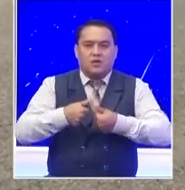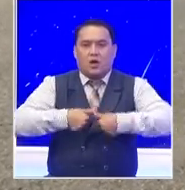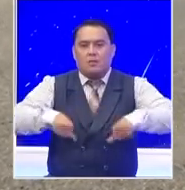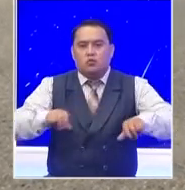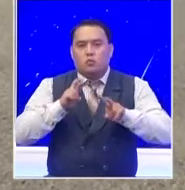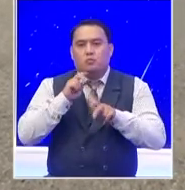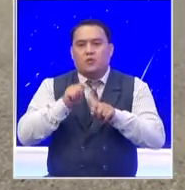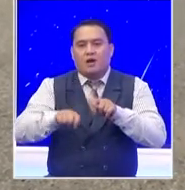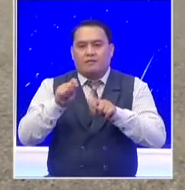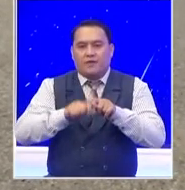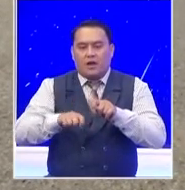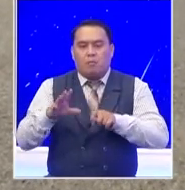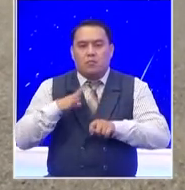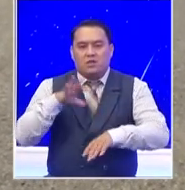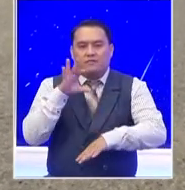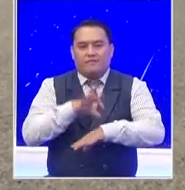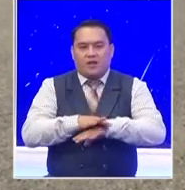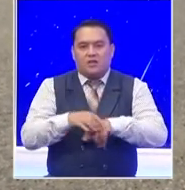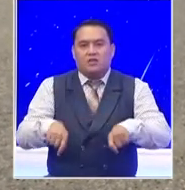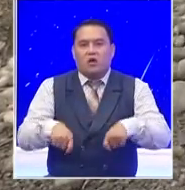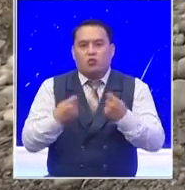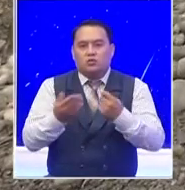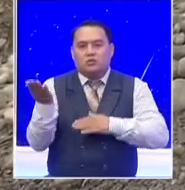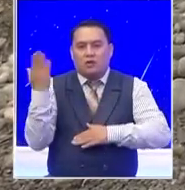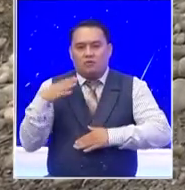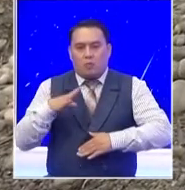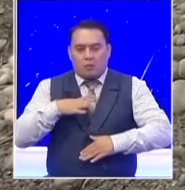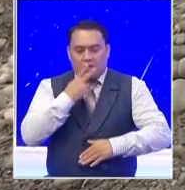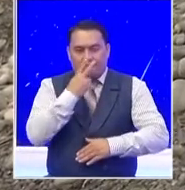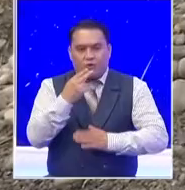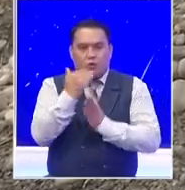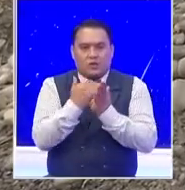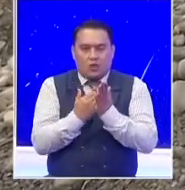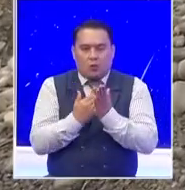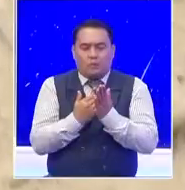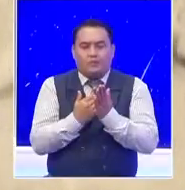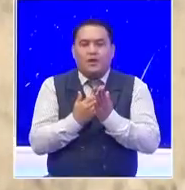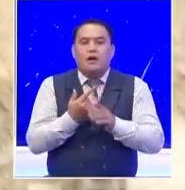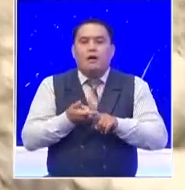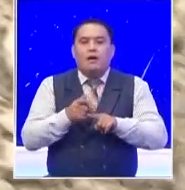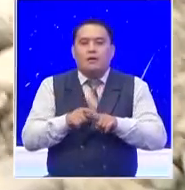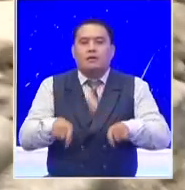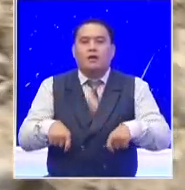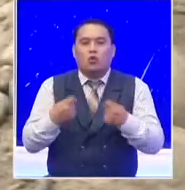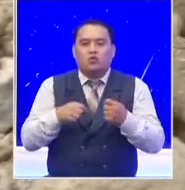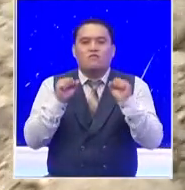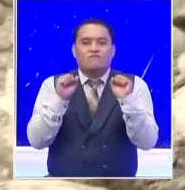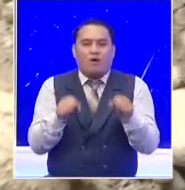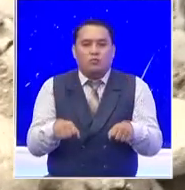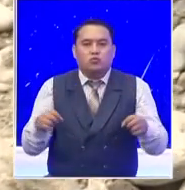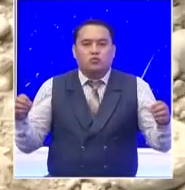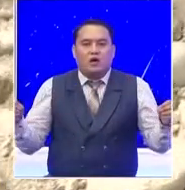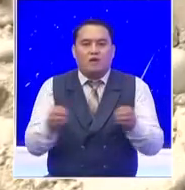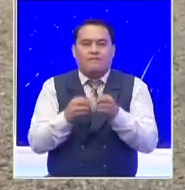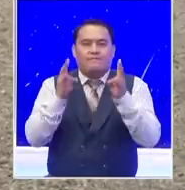обследование. В ходе обследования выявлены дефекты, которые ранее указывались в выданных предписаниях. Данные дефекты могут привести к